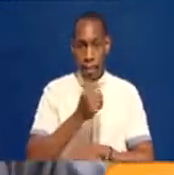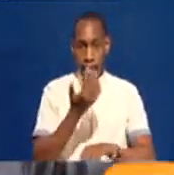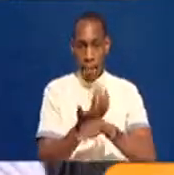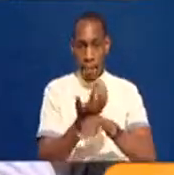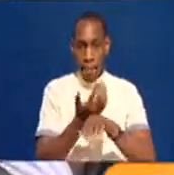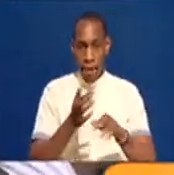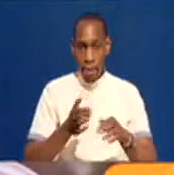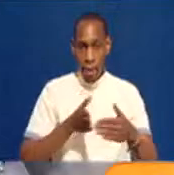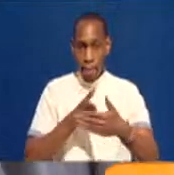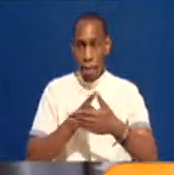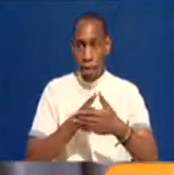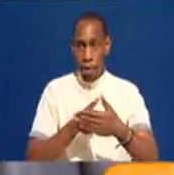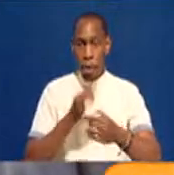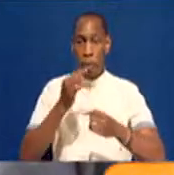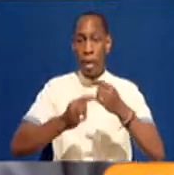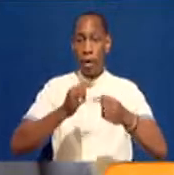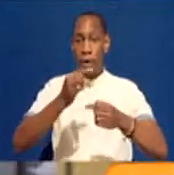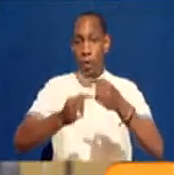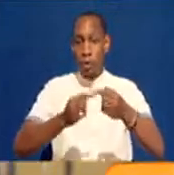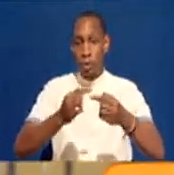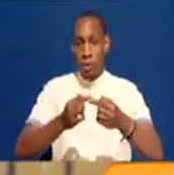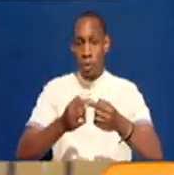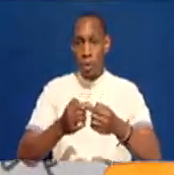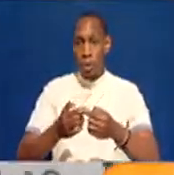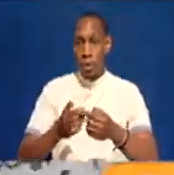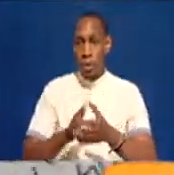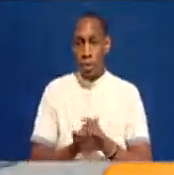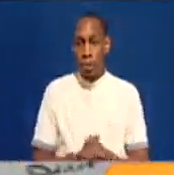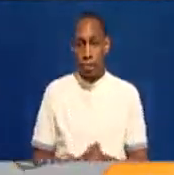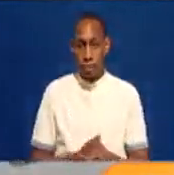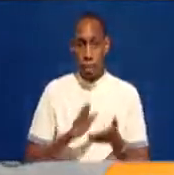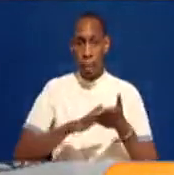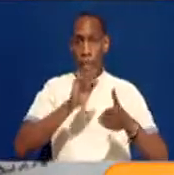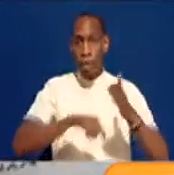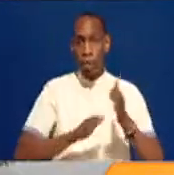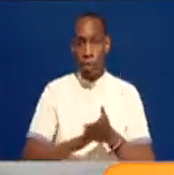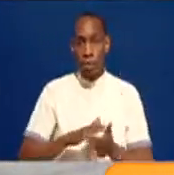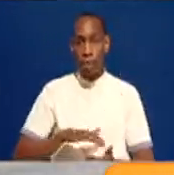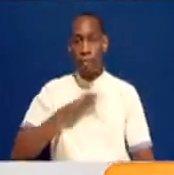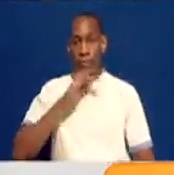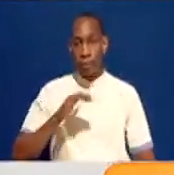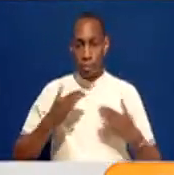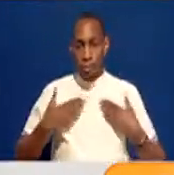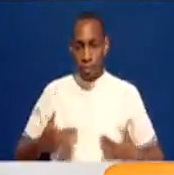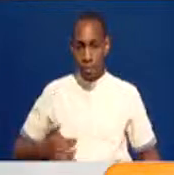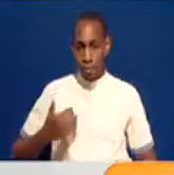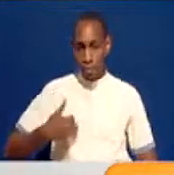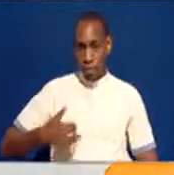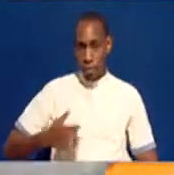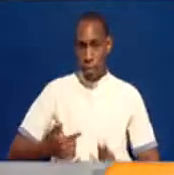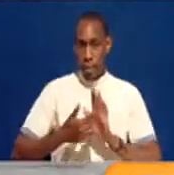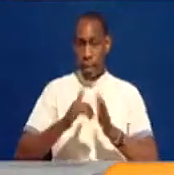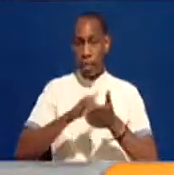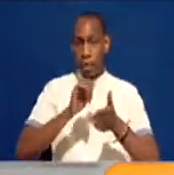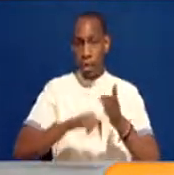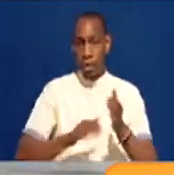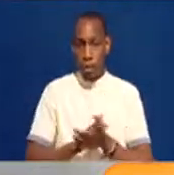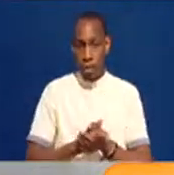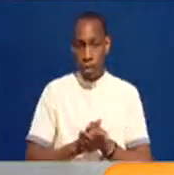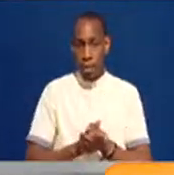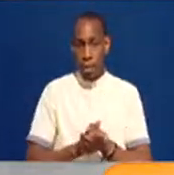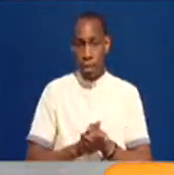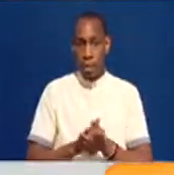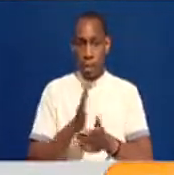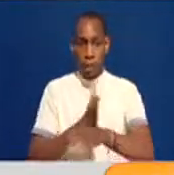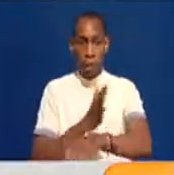they still continued to respond with. Mbali na hayo, upasuaji wa Johansen Oduor unaashiria kuwa Arshad alikuwa